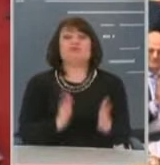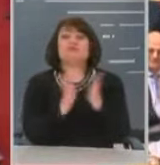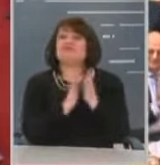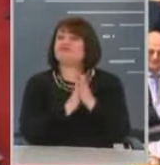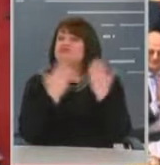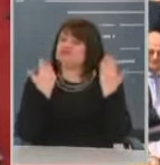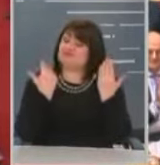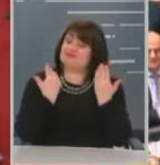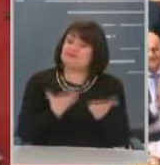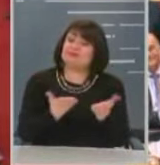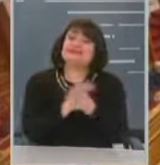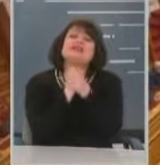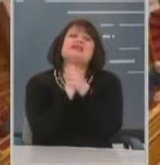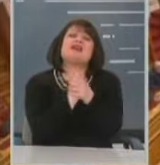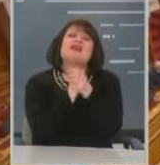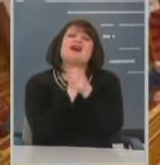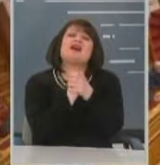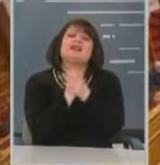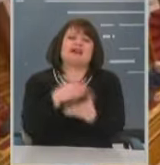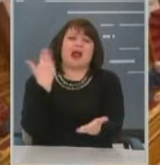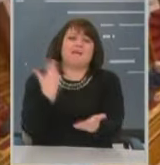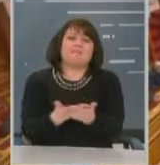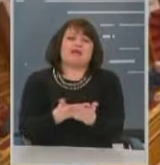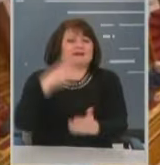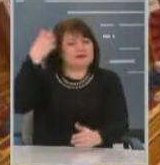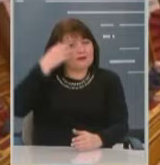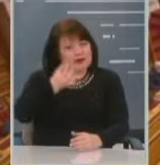Μπράβο, έβγε, απεδείχθη θεωρία.